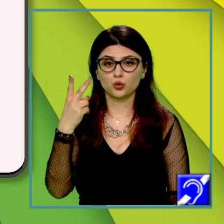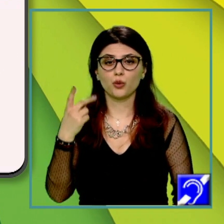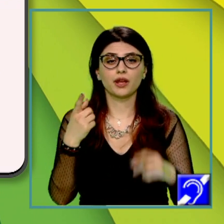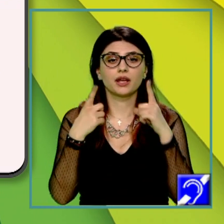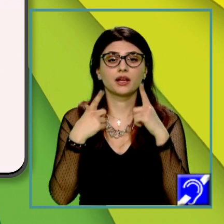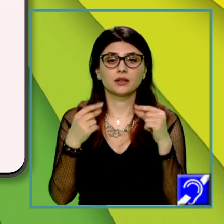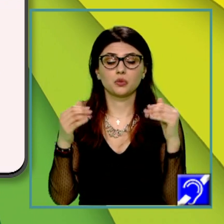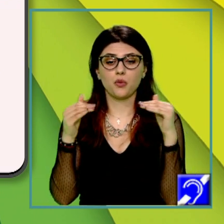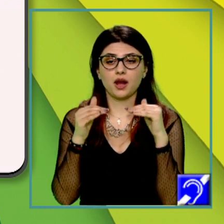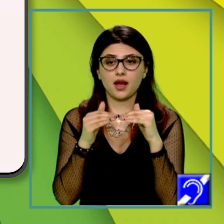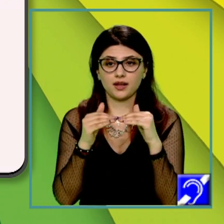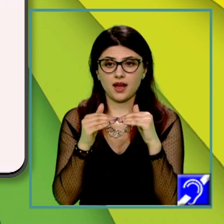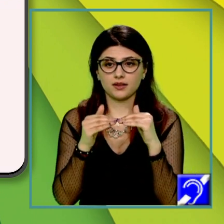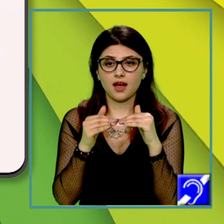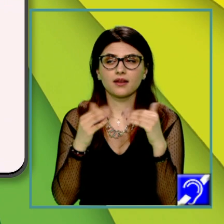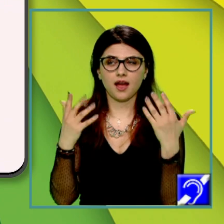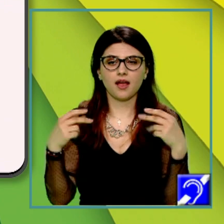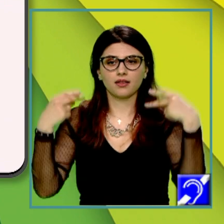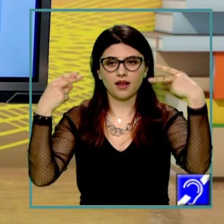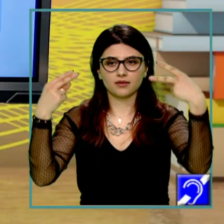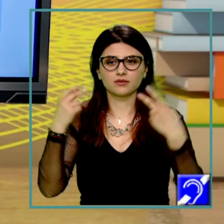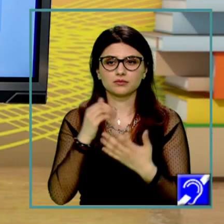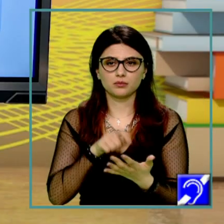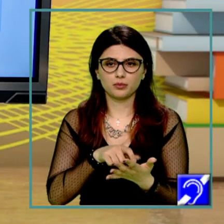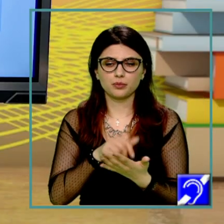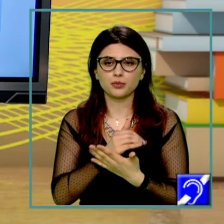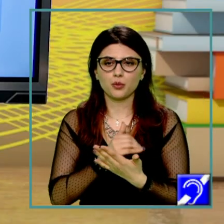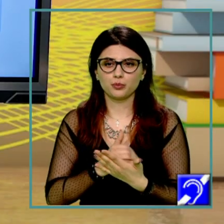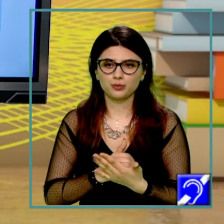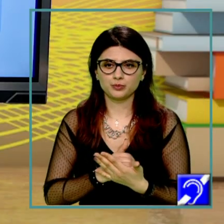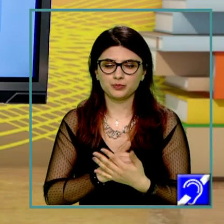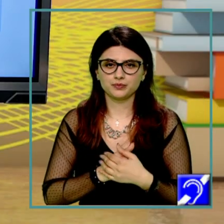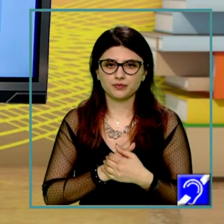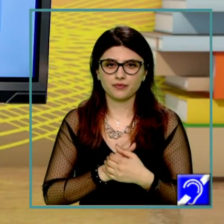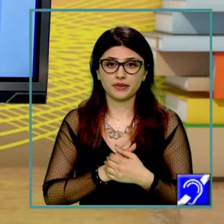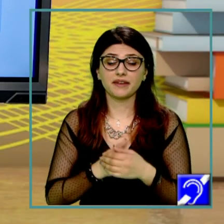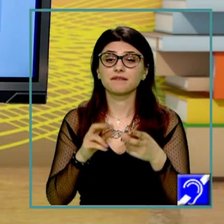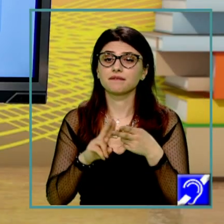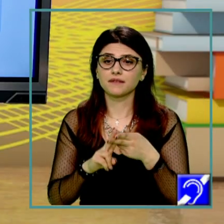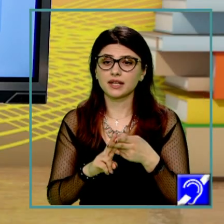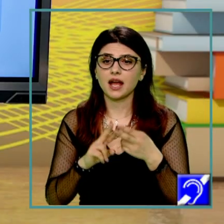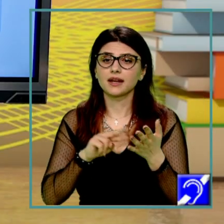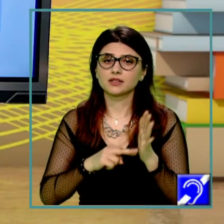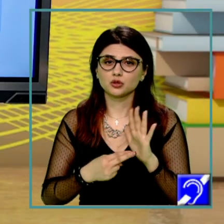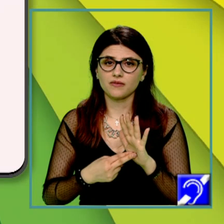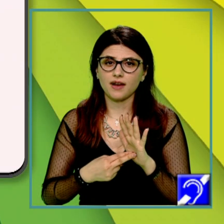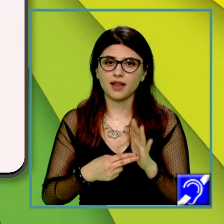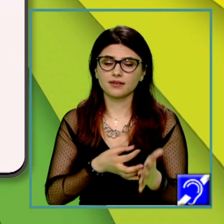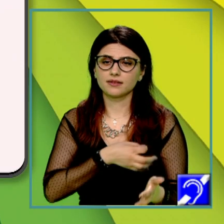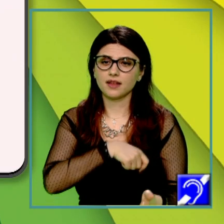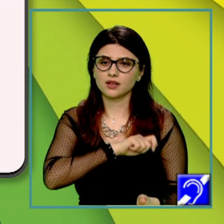egalitatea din enunțul cerințe în final vom rezolva împreună pe scurt trei de antrenament